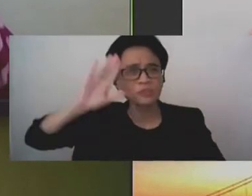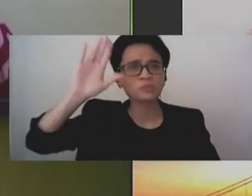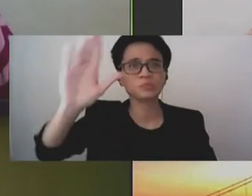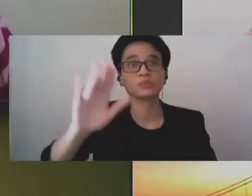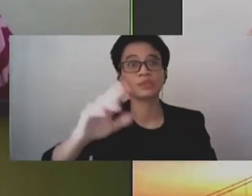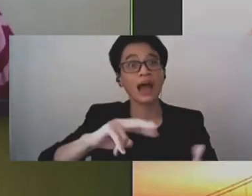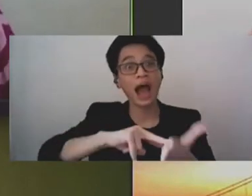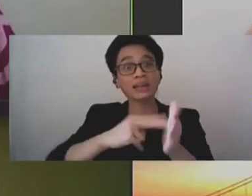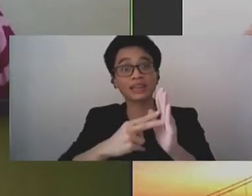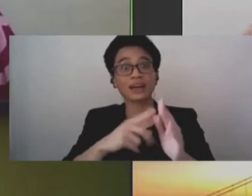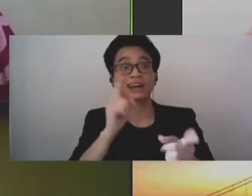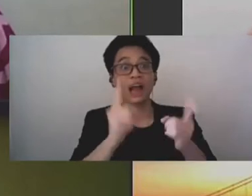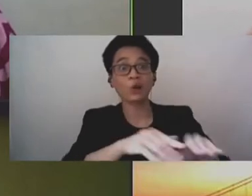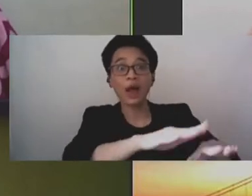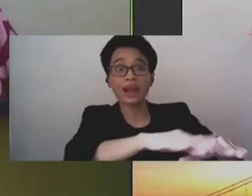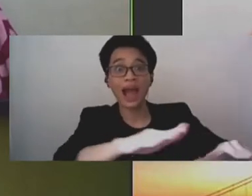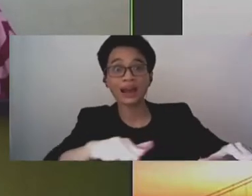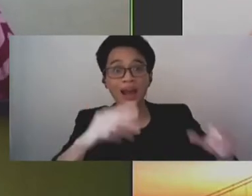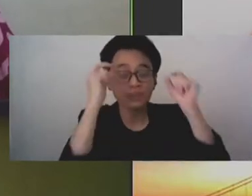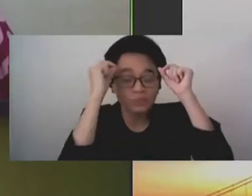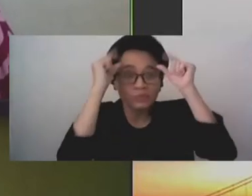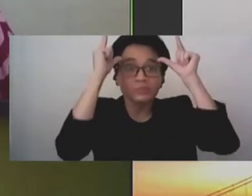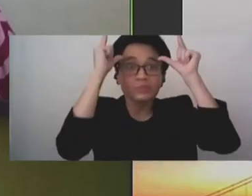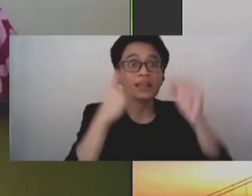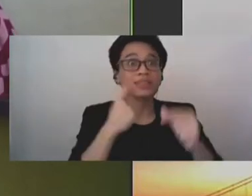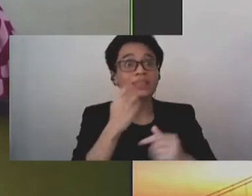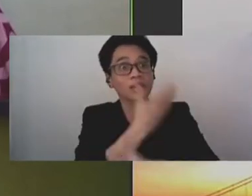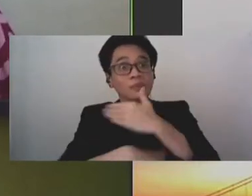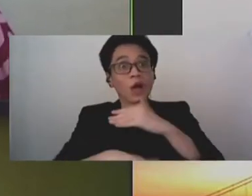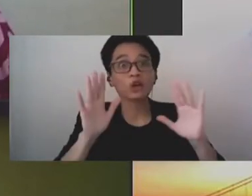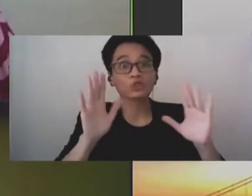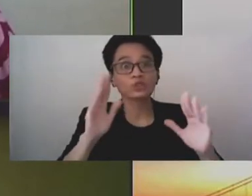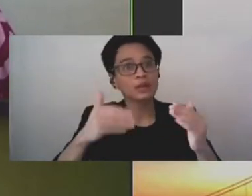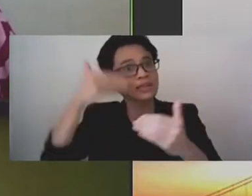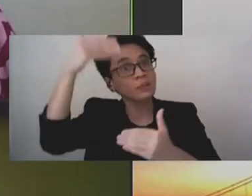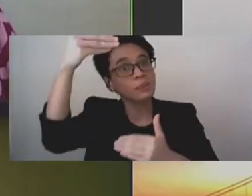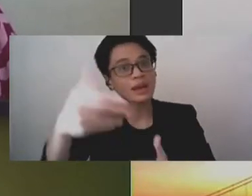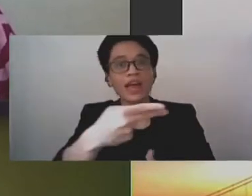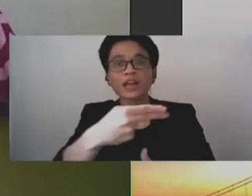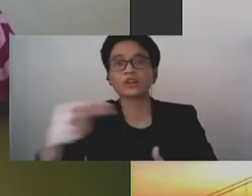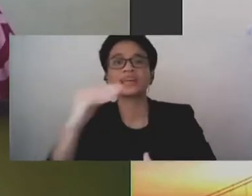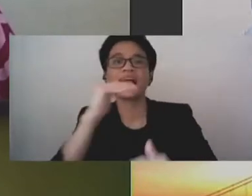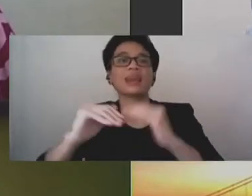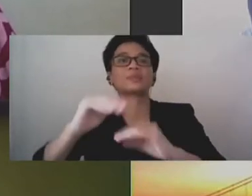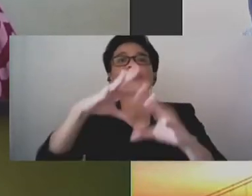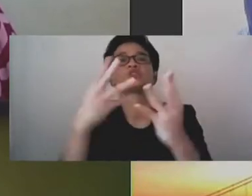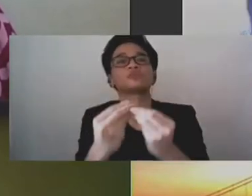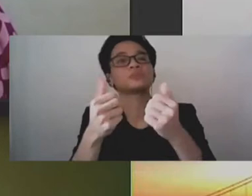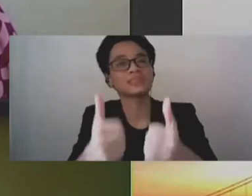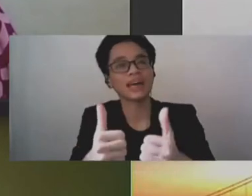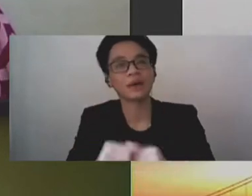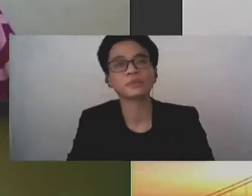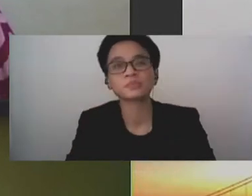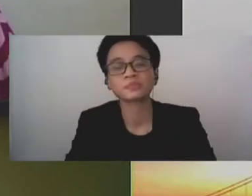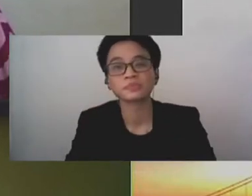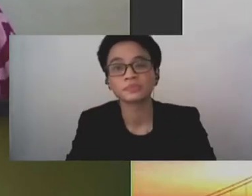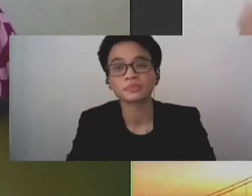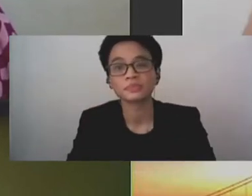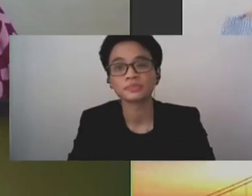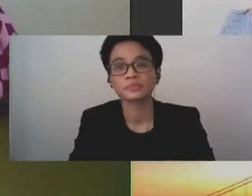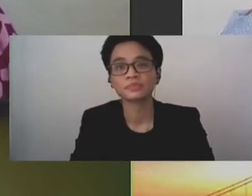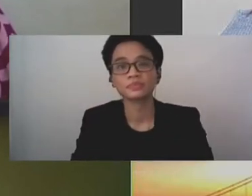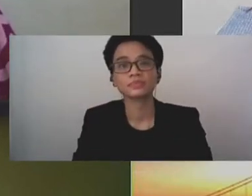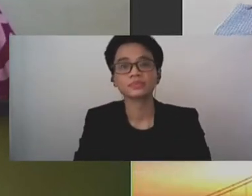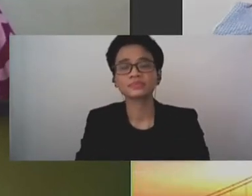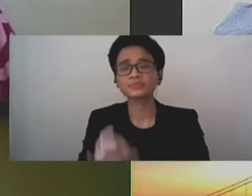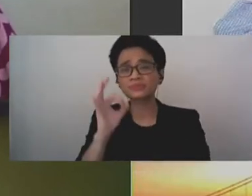akan tercipta ketika dari sejak dini kita mempersiapkan anak-anak. Terima kasih gitu Mas Dias. Terima kasih banget Ibu atas penjelasan Bu Santi. Nah mungkin yang